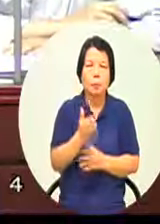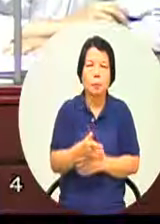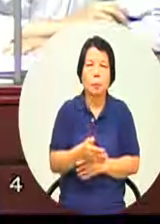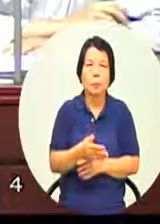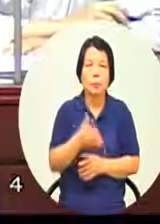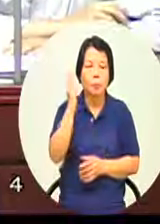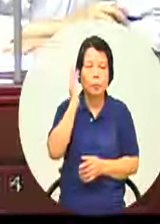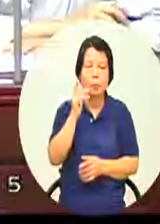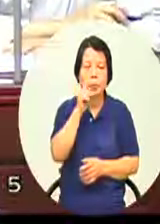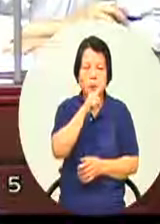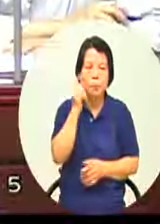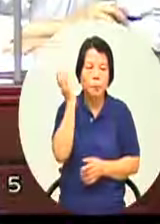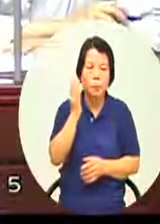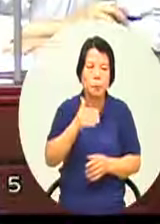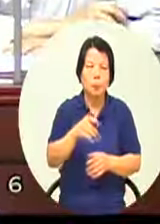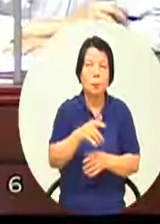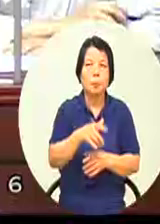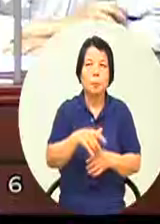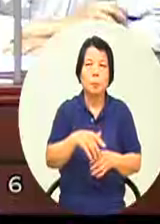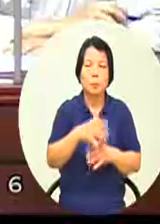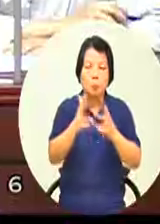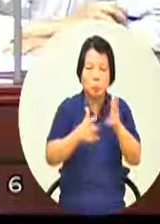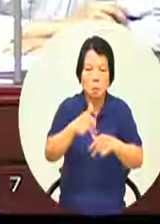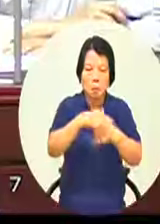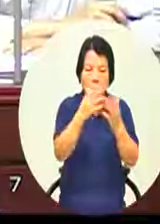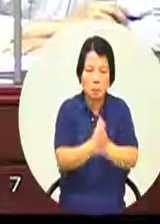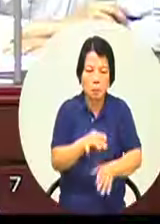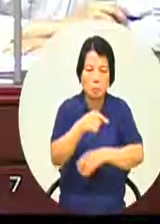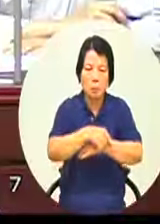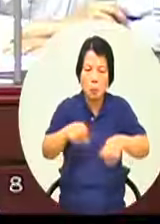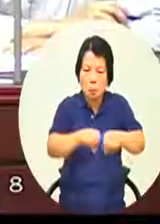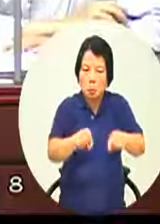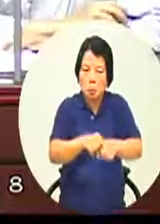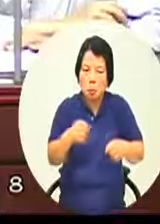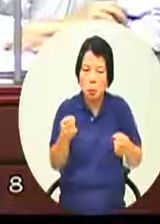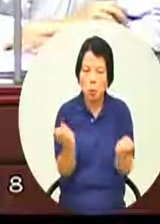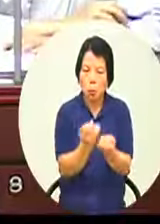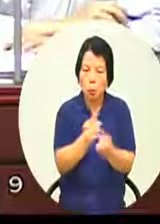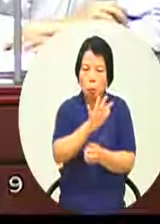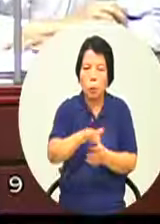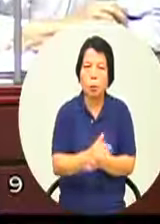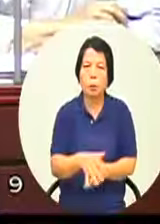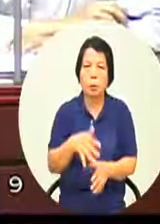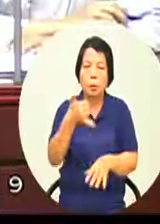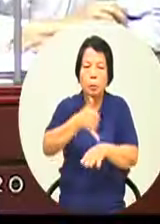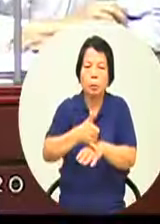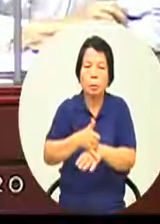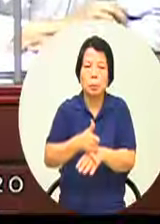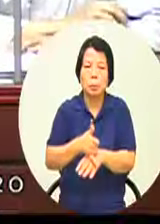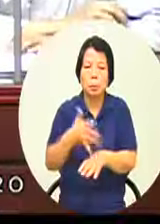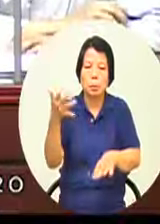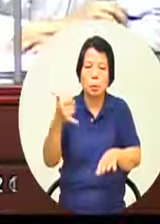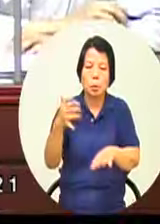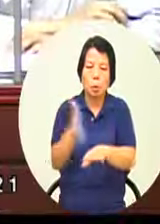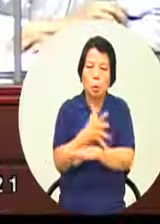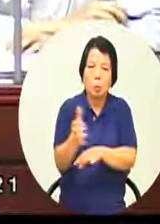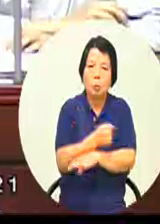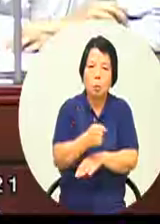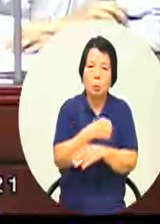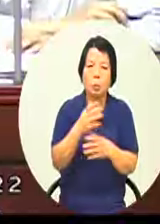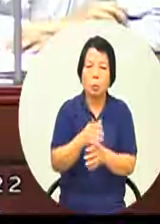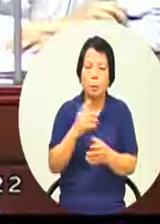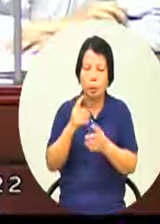者是末端的这个管线是不是有问题，我们再检视，但是基本上那个苍蝇应该是不会有，我们也会去看一下为什么会有苍